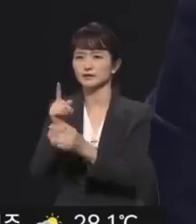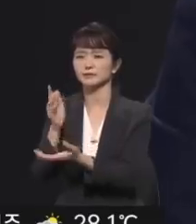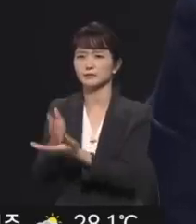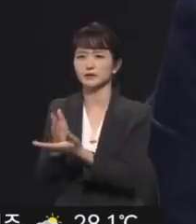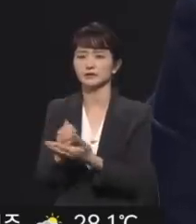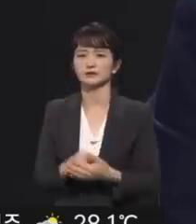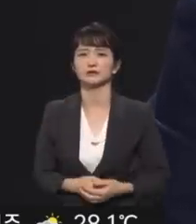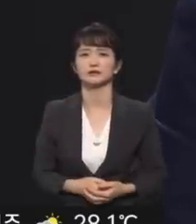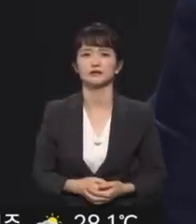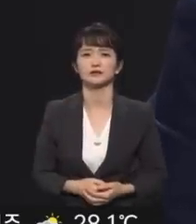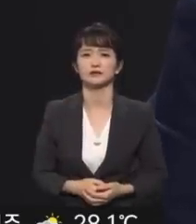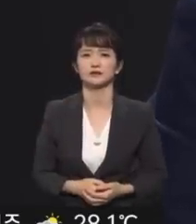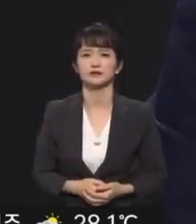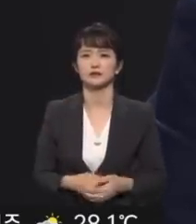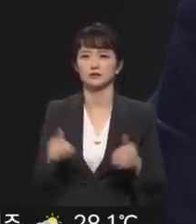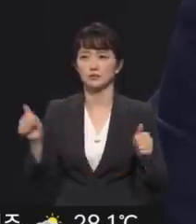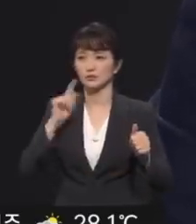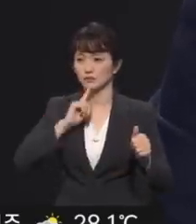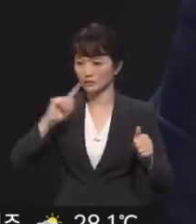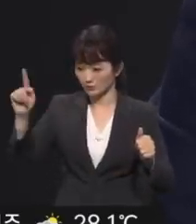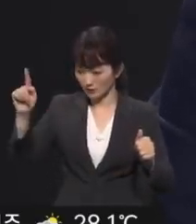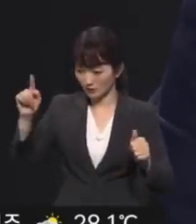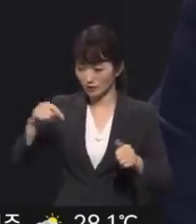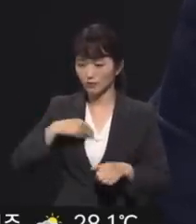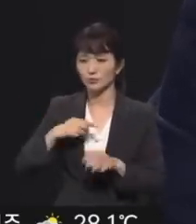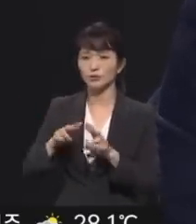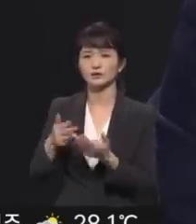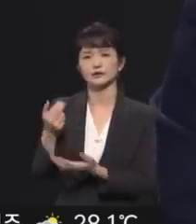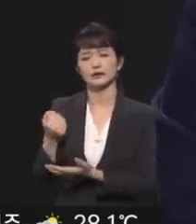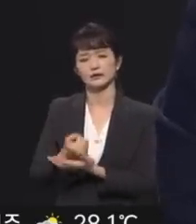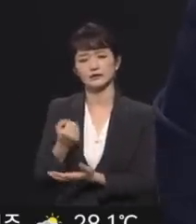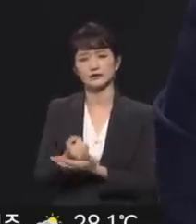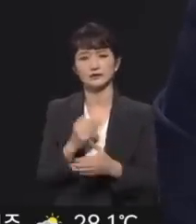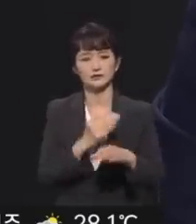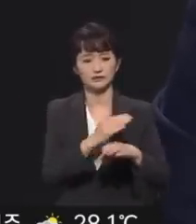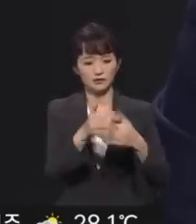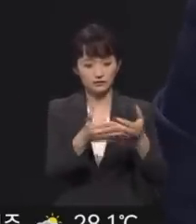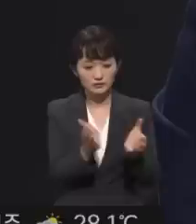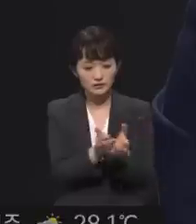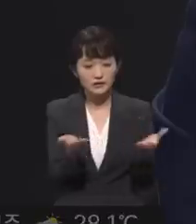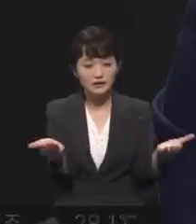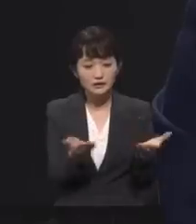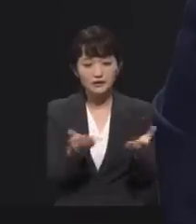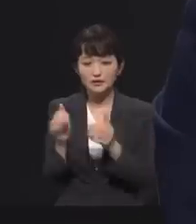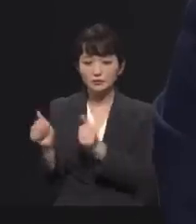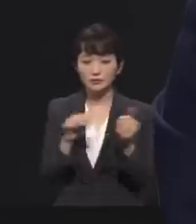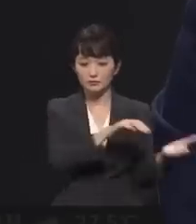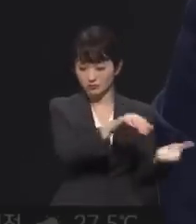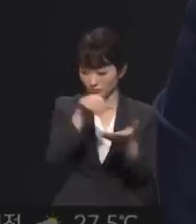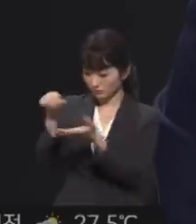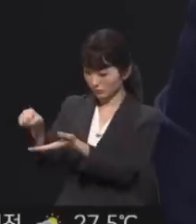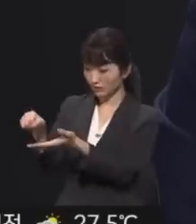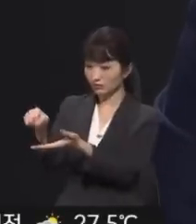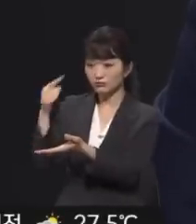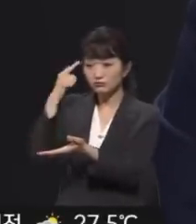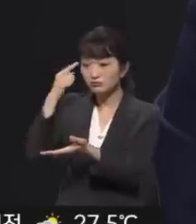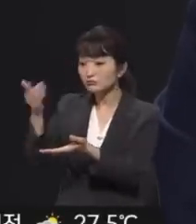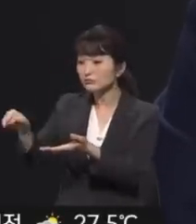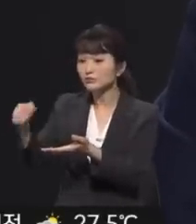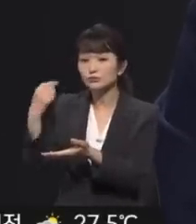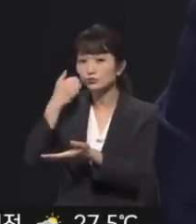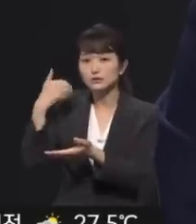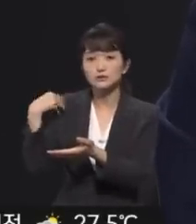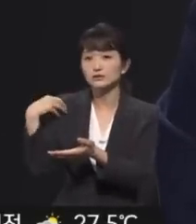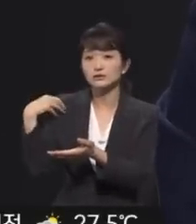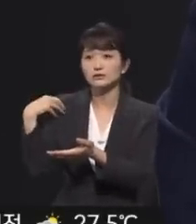사실은 본인도 이야기했지만 굉장히 유감 스러운 형태 잖아요 정당 내부의 를 사업으로 가져와서 판사 걔한테 먹는 것 자체가 누가 책임